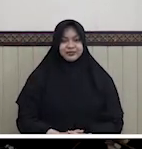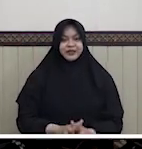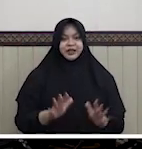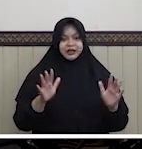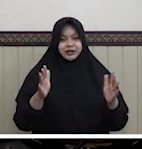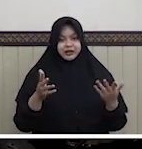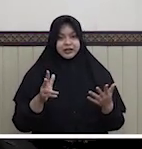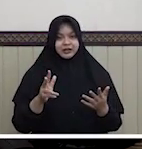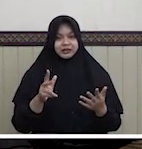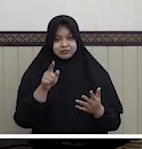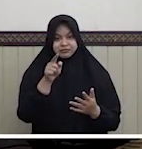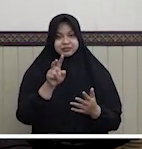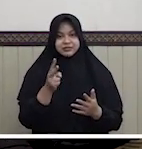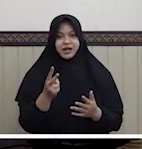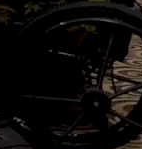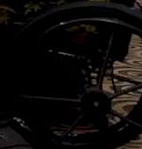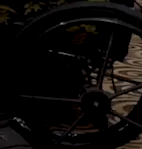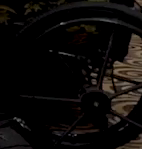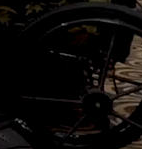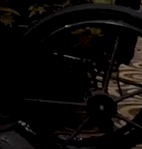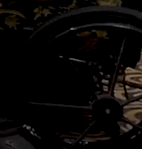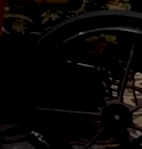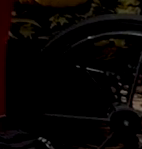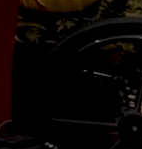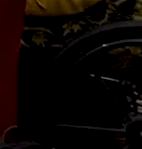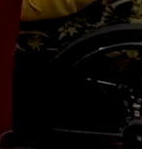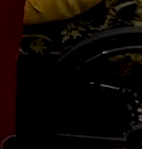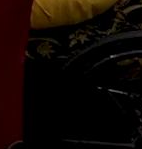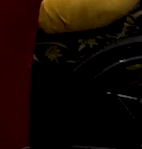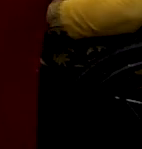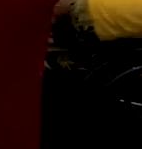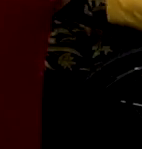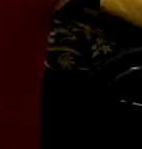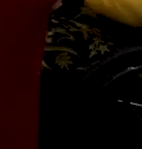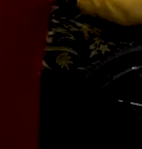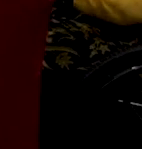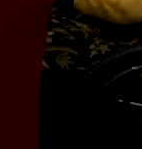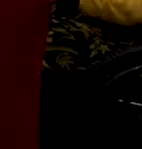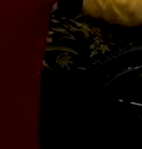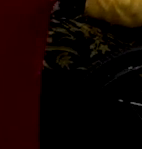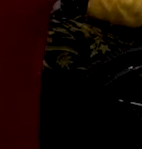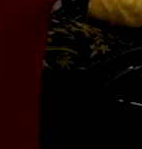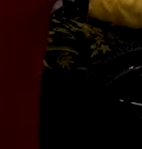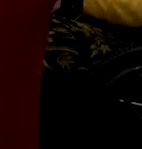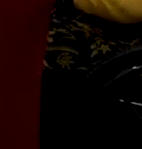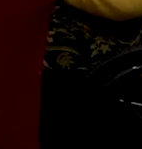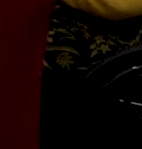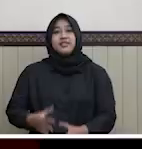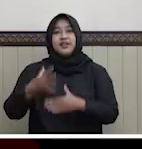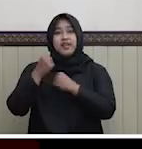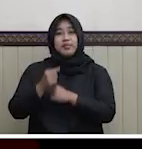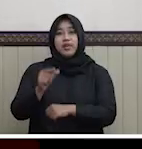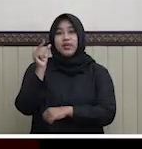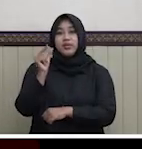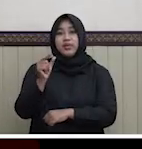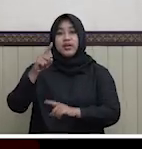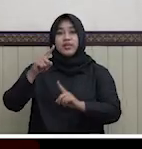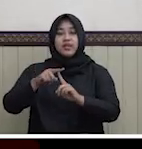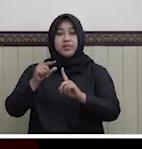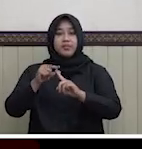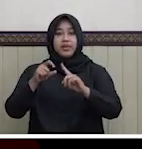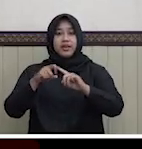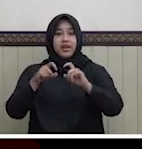Ipung dan kita harapkan undang-undang tindak pidana fpks ini menjadi